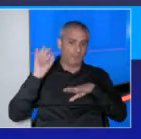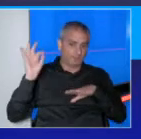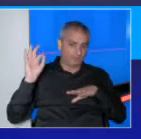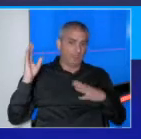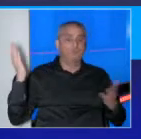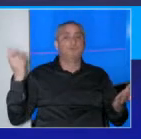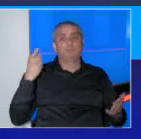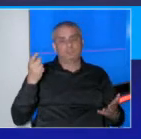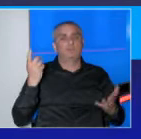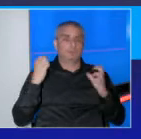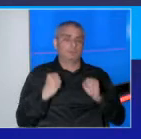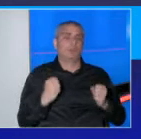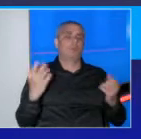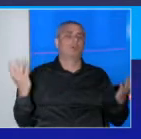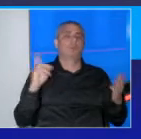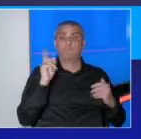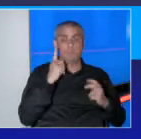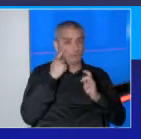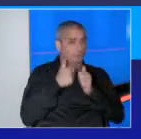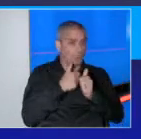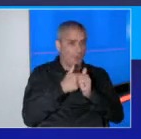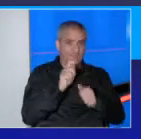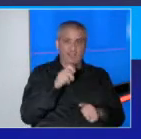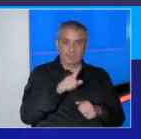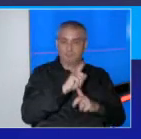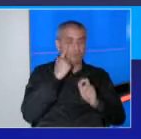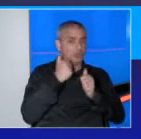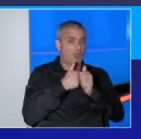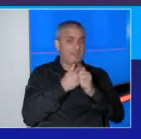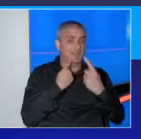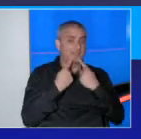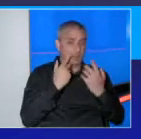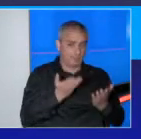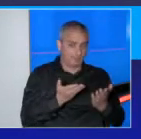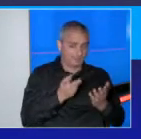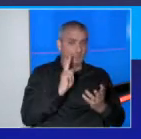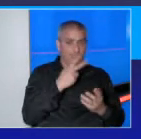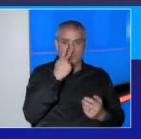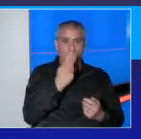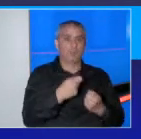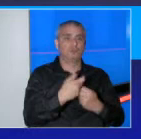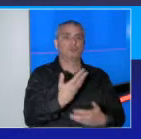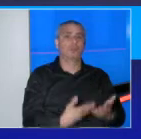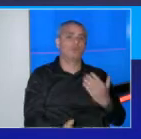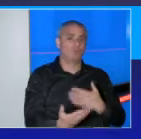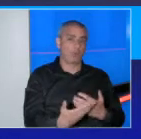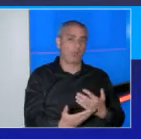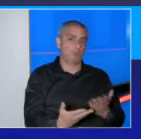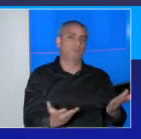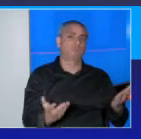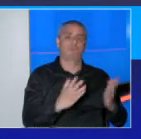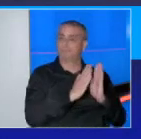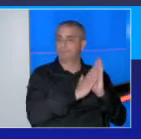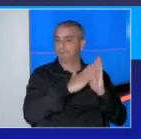זה אין ספק. כל מי שעוקב אחרי הכנסת, כל מי שעוקבת אחרי הדיונים, יכול לראות שיתוף פעולה בין ח"כים מקצה